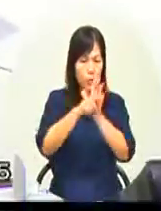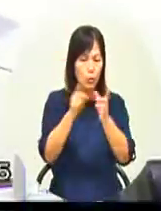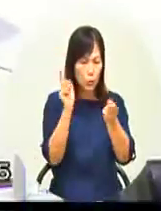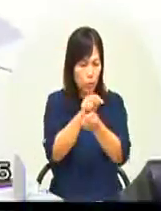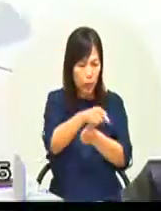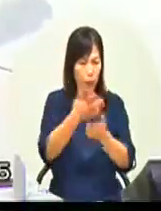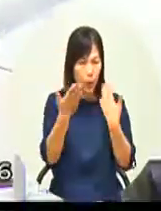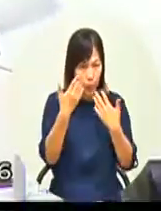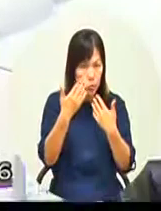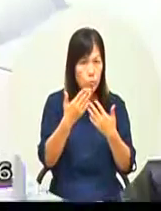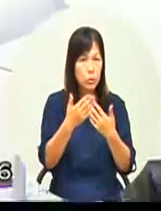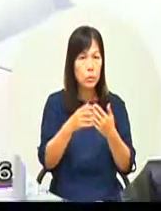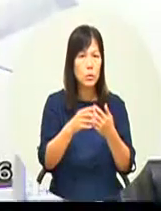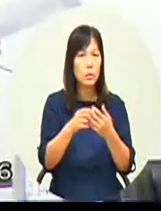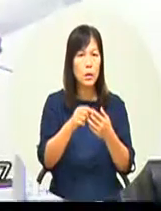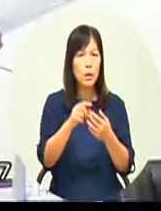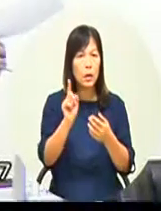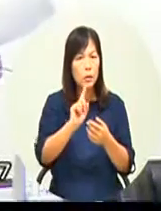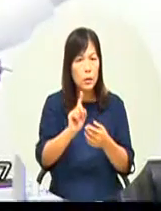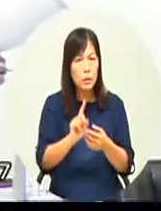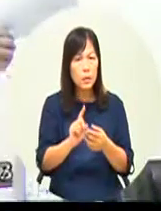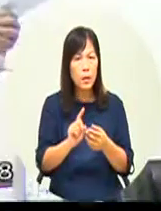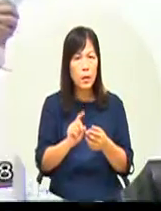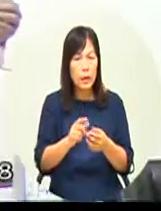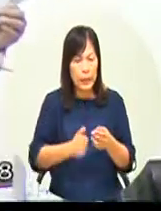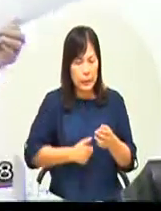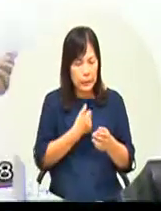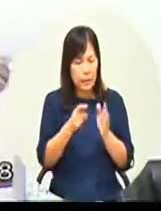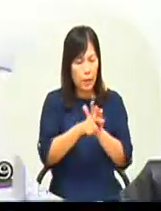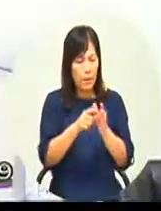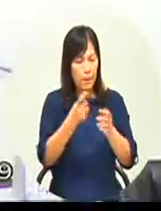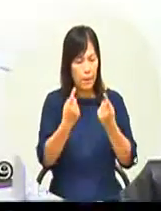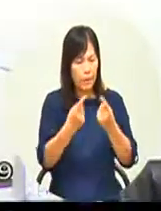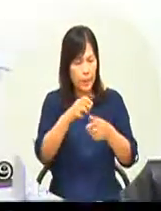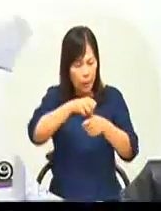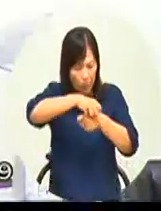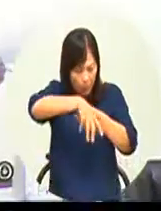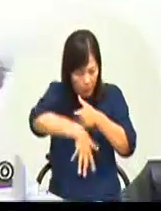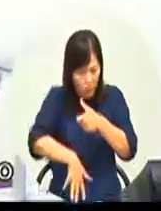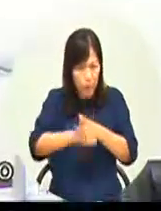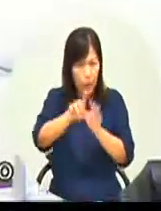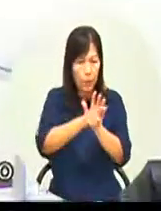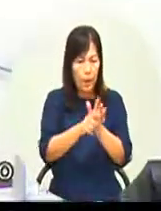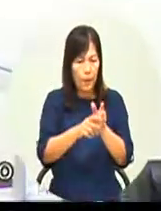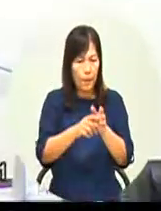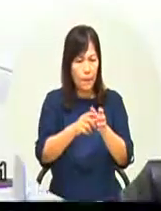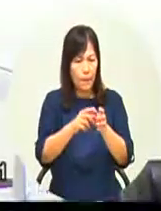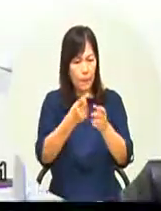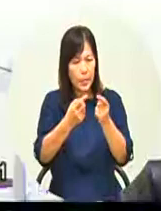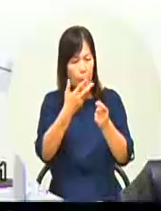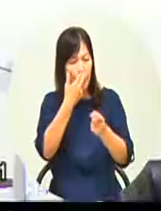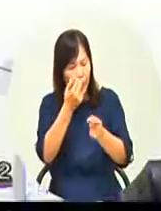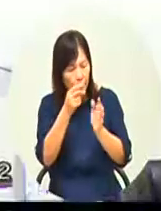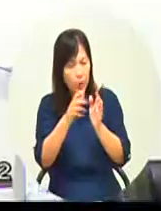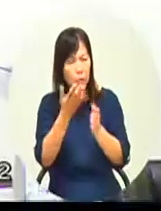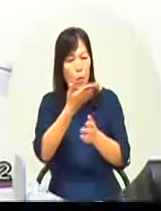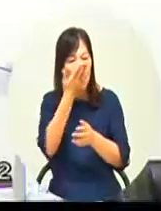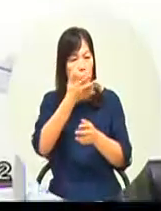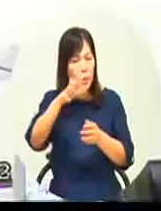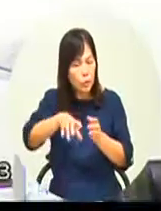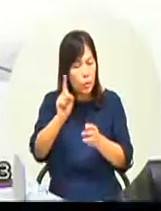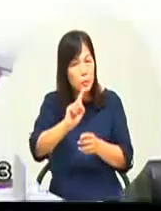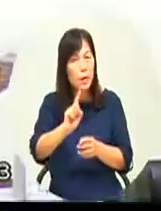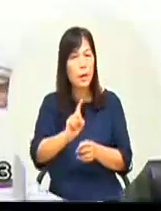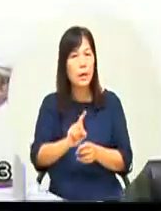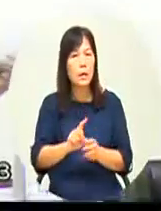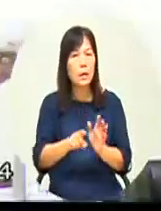说，哎，我们的一个真正的一个比较有系统比较周到的一个旅游服务中心是在哪里，而且他